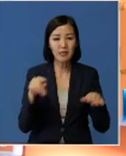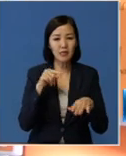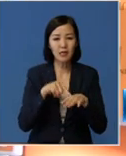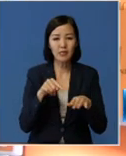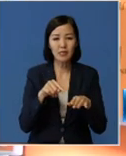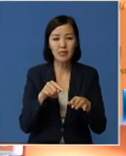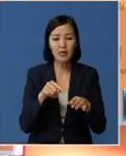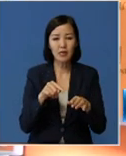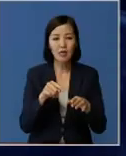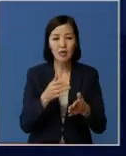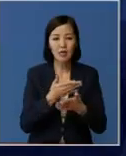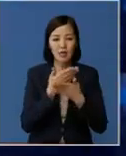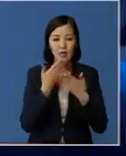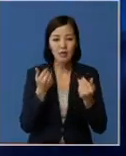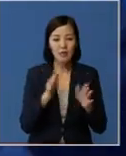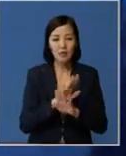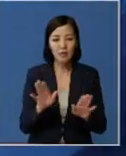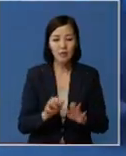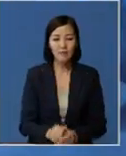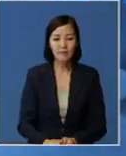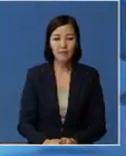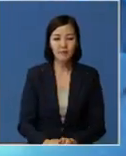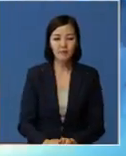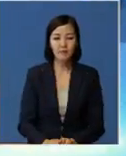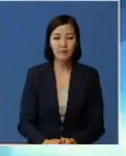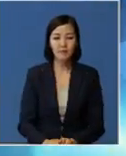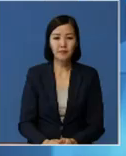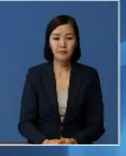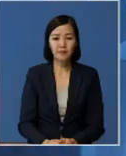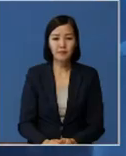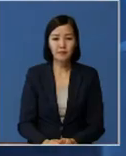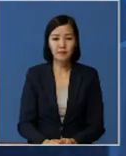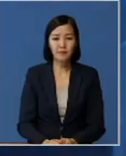етпесе деген ұсыныс жасап жатыр. Гүлжанат Мақұлжанова, Жасұлан Шымкенже, Жетісу телеарнасы.